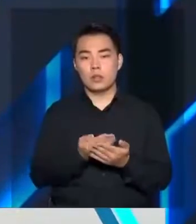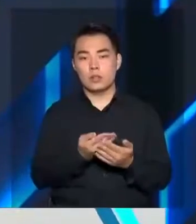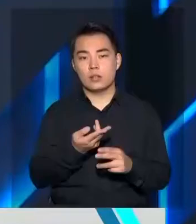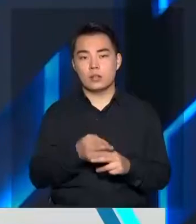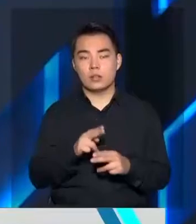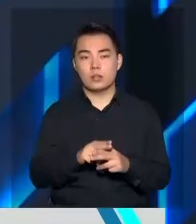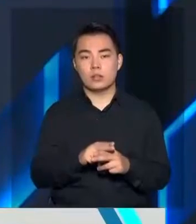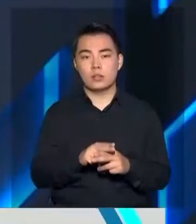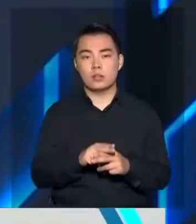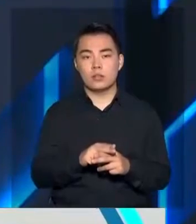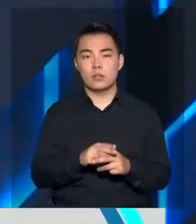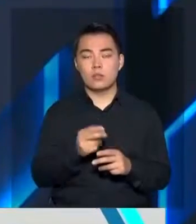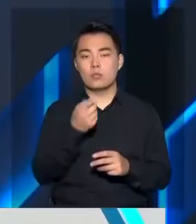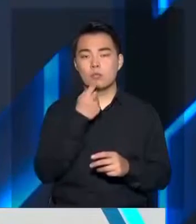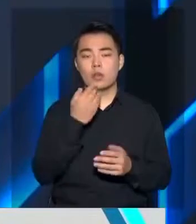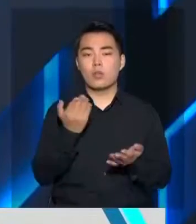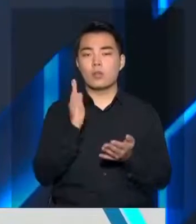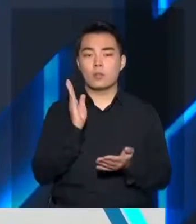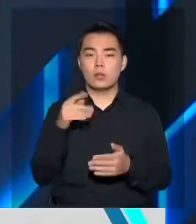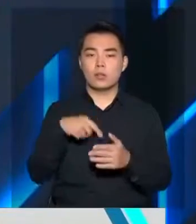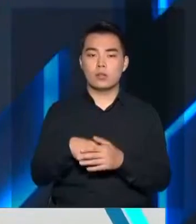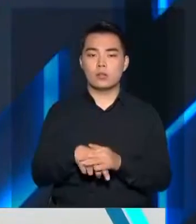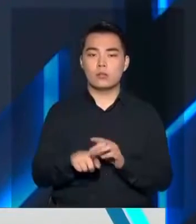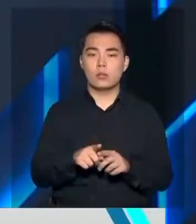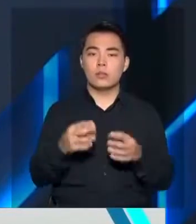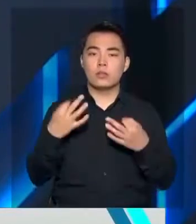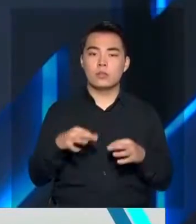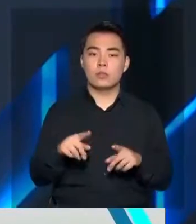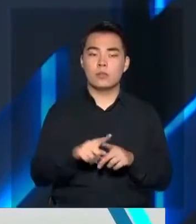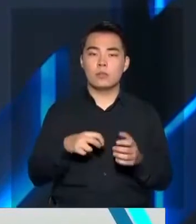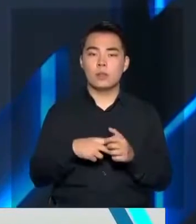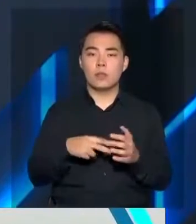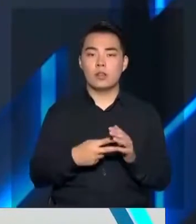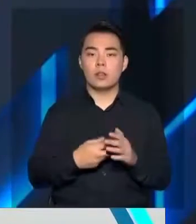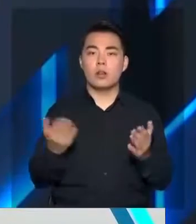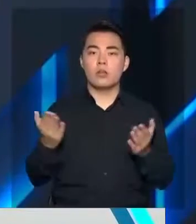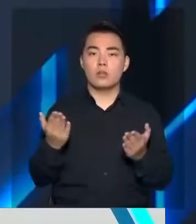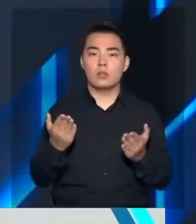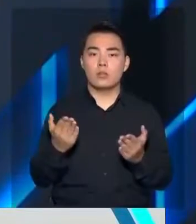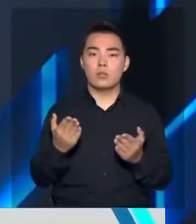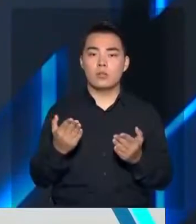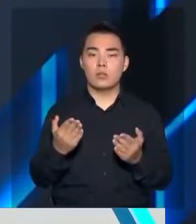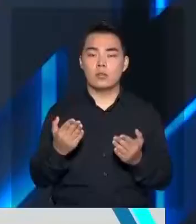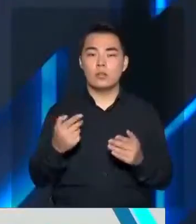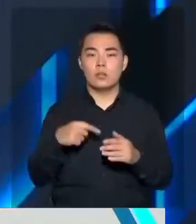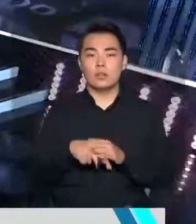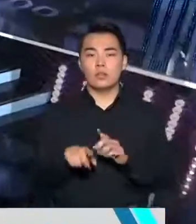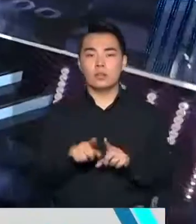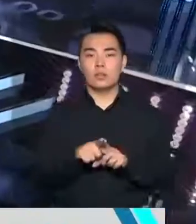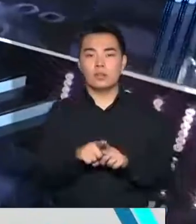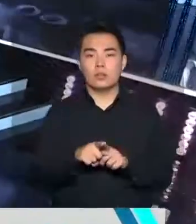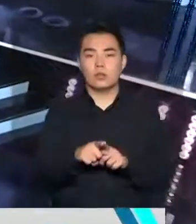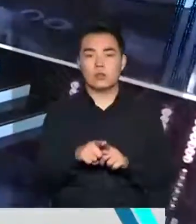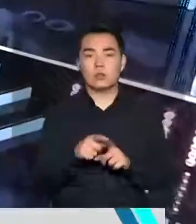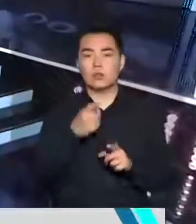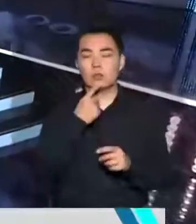мәселесіндегі қандай қиындықтар бар және ол қиындықтарды шешу жолдары қандай, жоспарларыңыз қандай? Жалпы тек қиындық емес, тұрғын